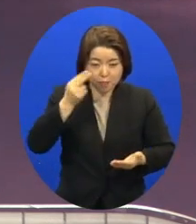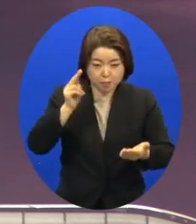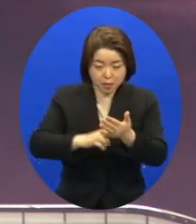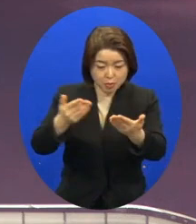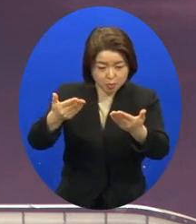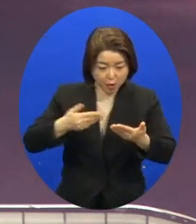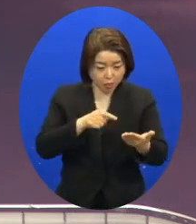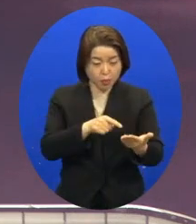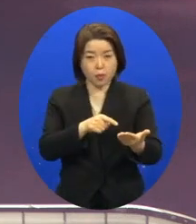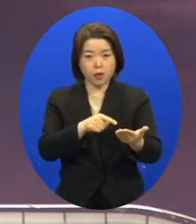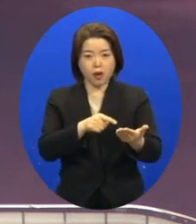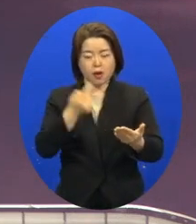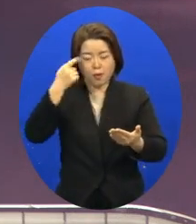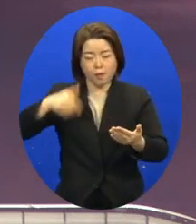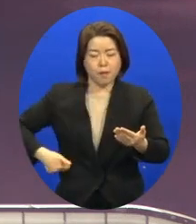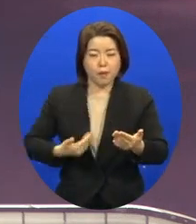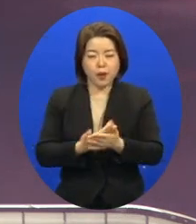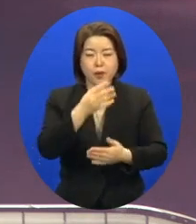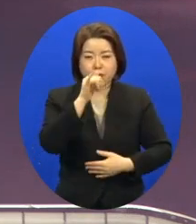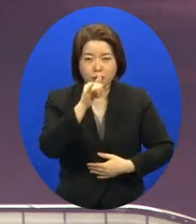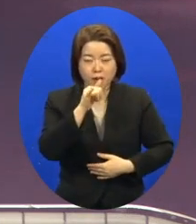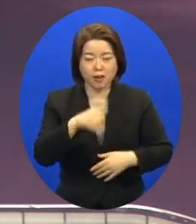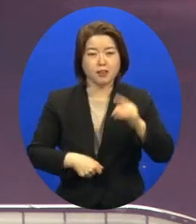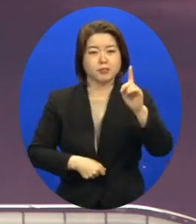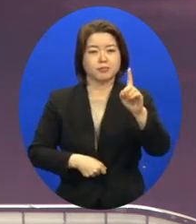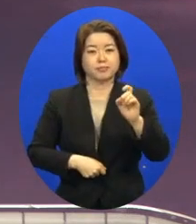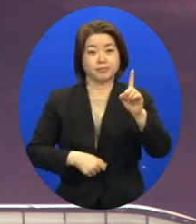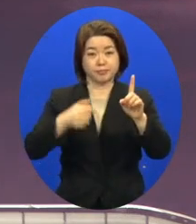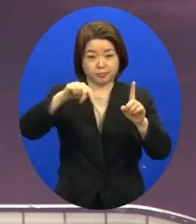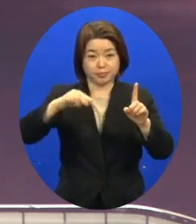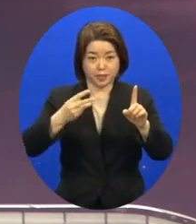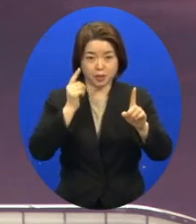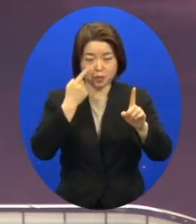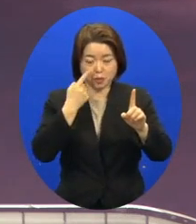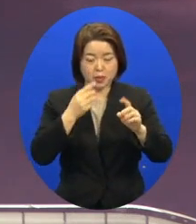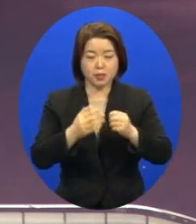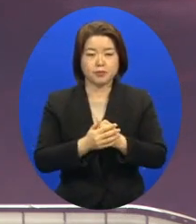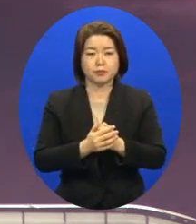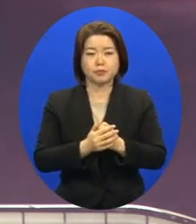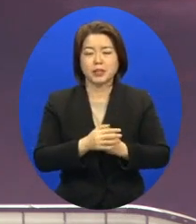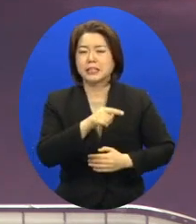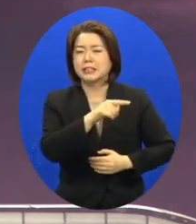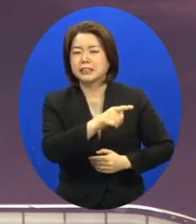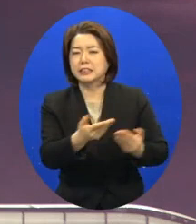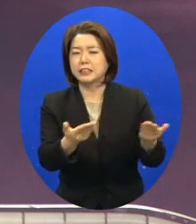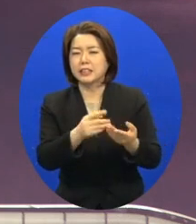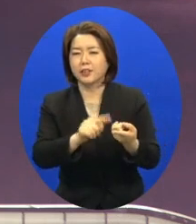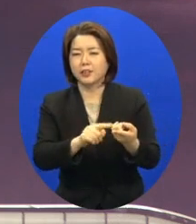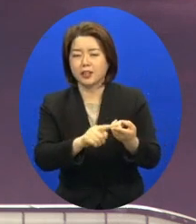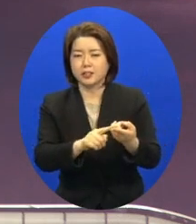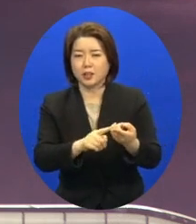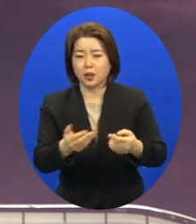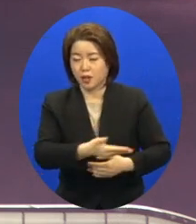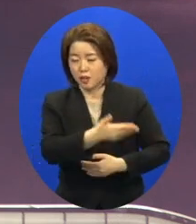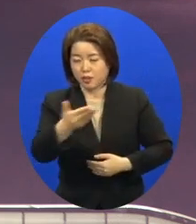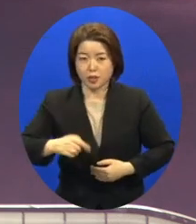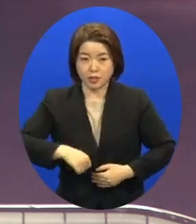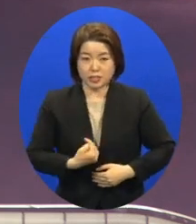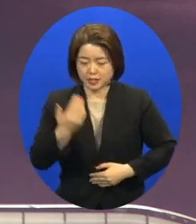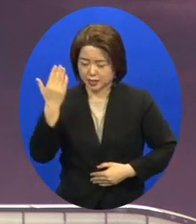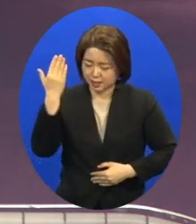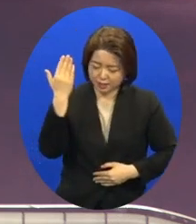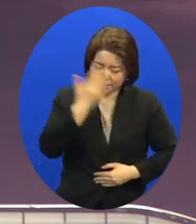거예요. 그리고 11절에 너희가 저 일에 대하여 너희 자신의